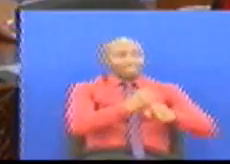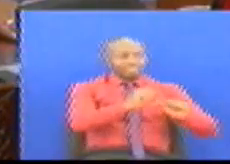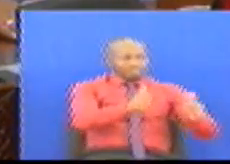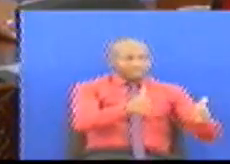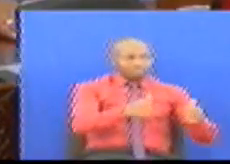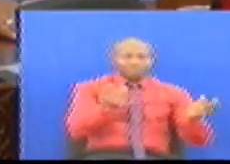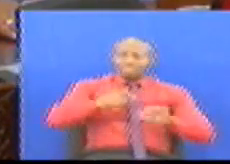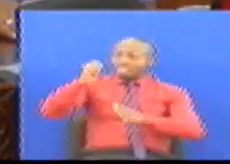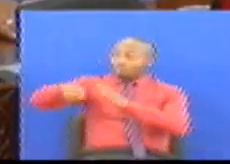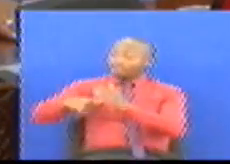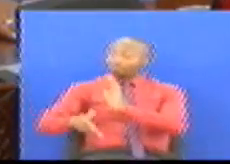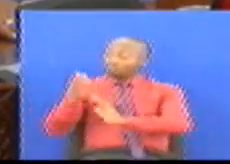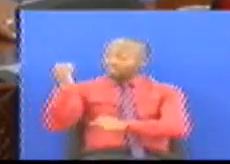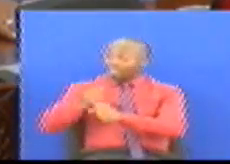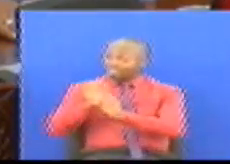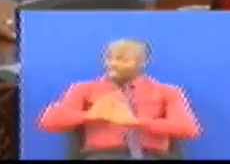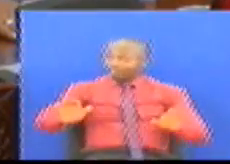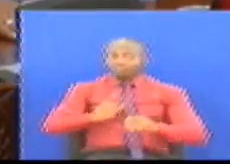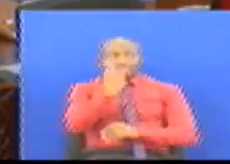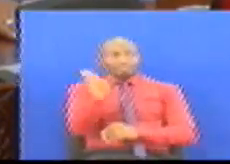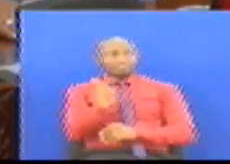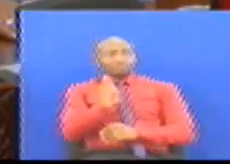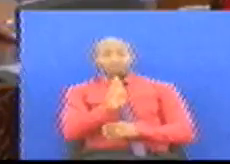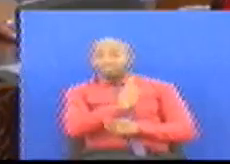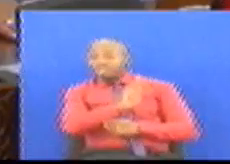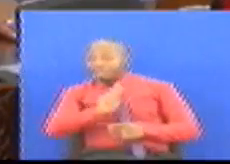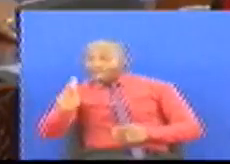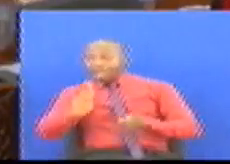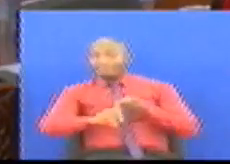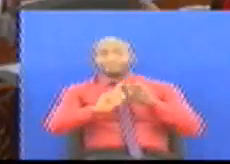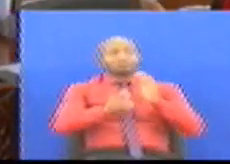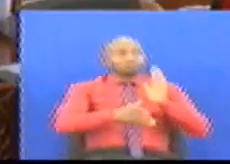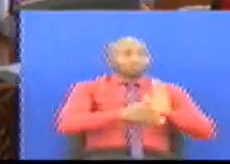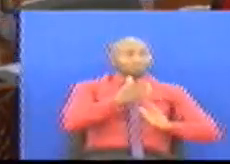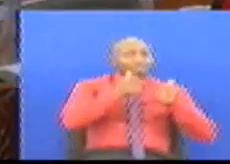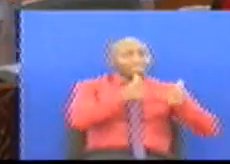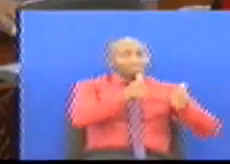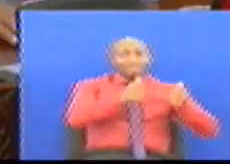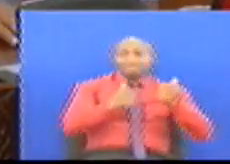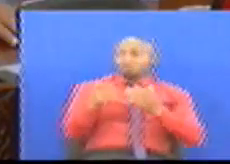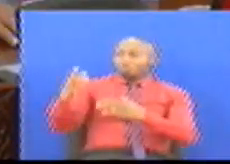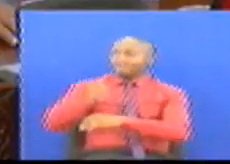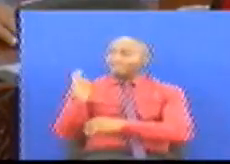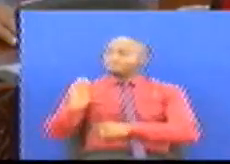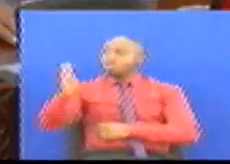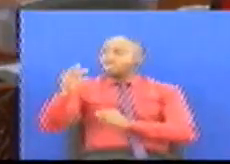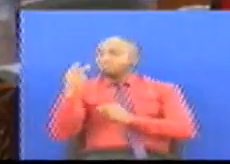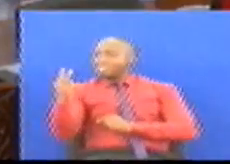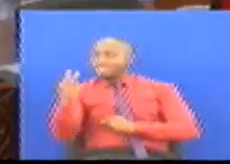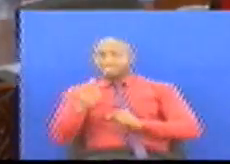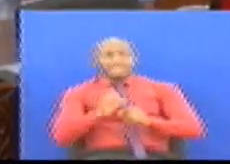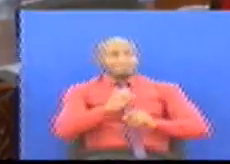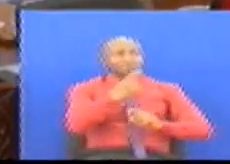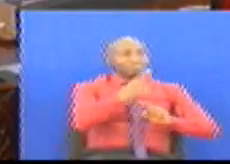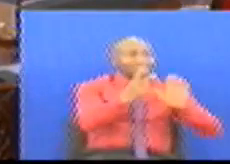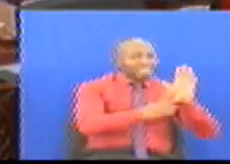kila kiwanda kikianza kazi, almashauri ya wilaya ya Kibaha tunategemea kwenda kupata bilioni 2 na milioni 700